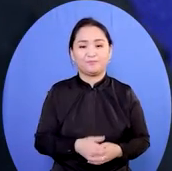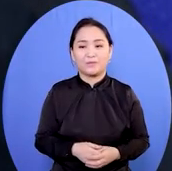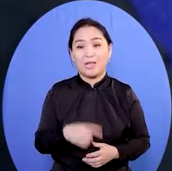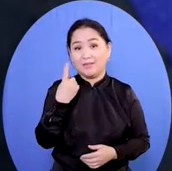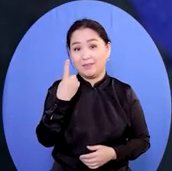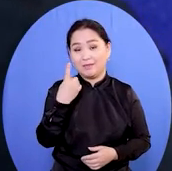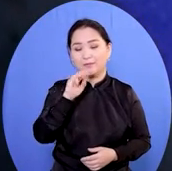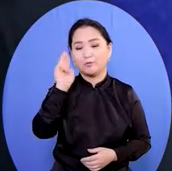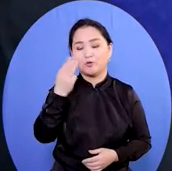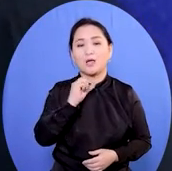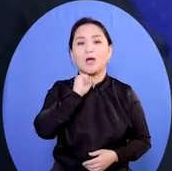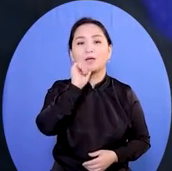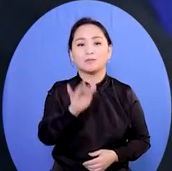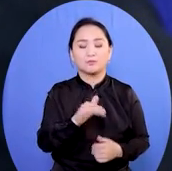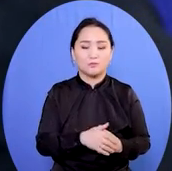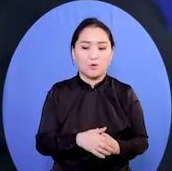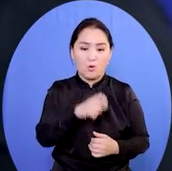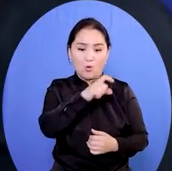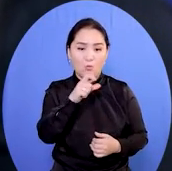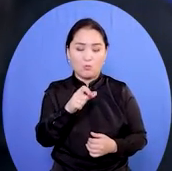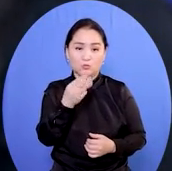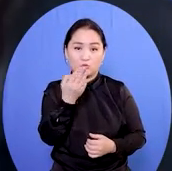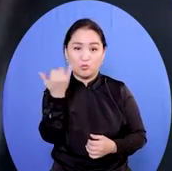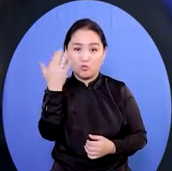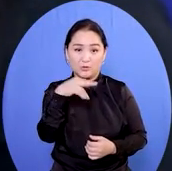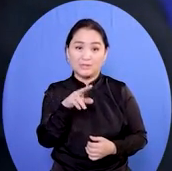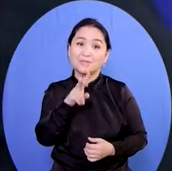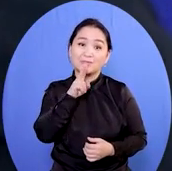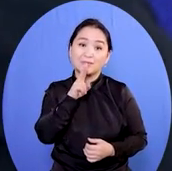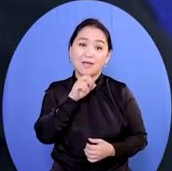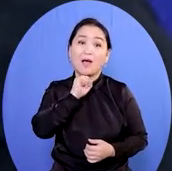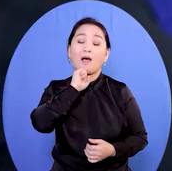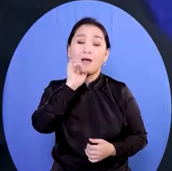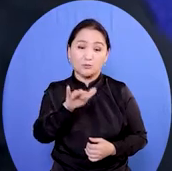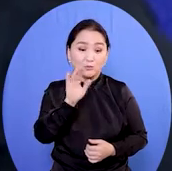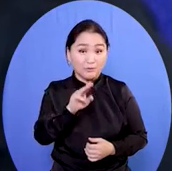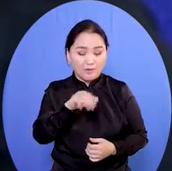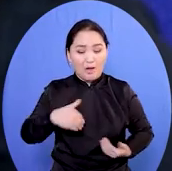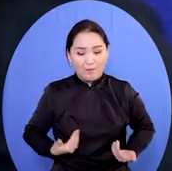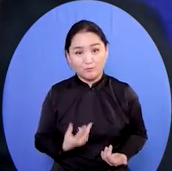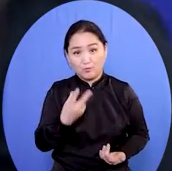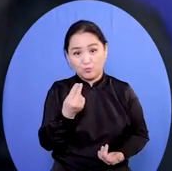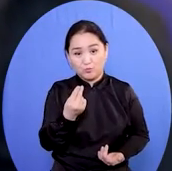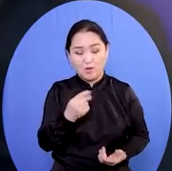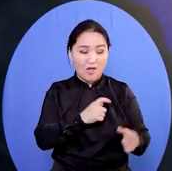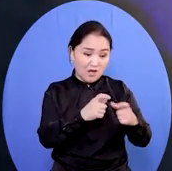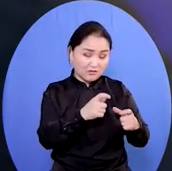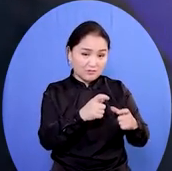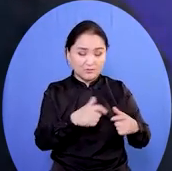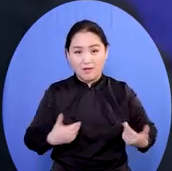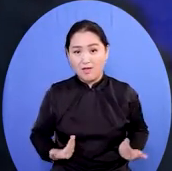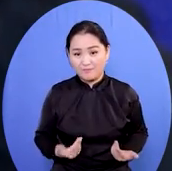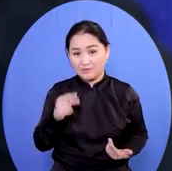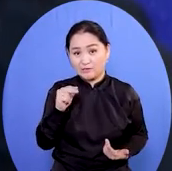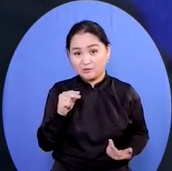зүйлийг тодруулахад хүмүүс шууд цалин асууж ийн л гэж юм. Гэхдээ энэ бол амьдралын шаардлага. Ер нь бол эдийн засаг гэдэг бол амьдралын чанартай